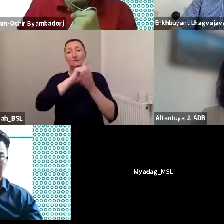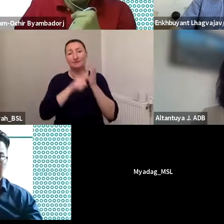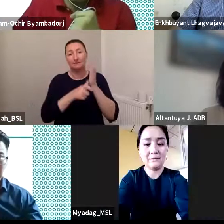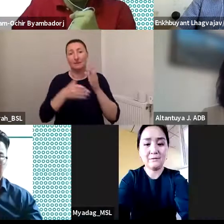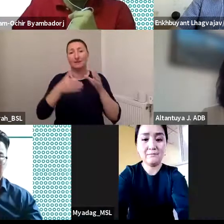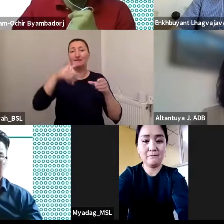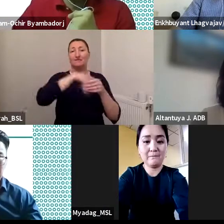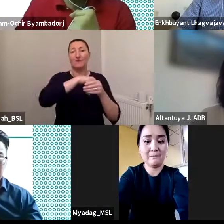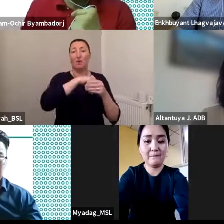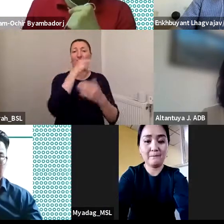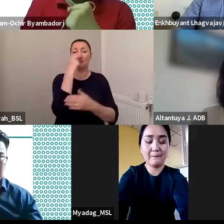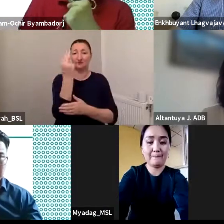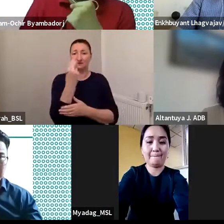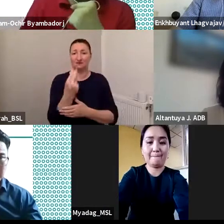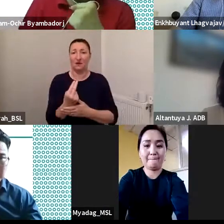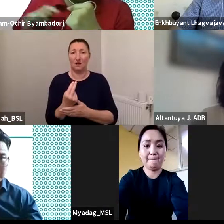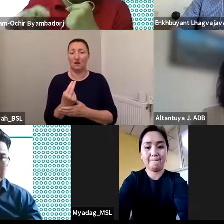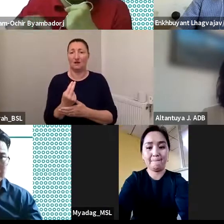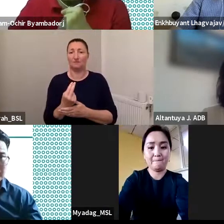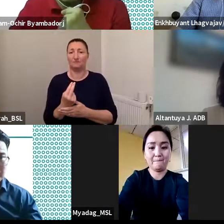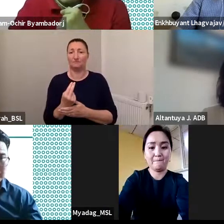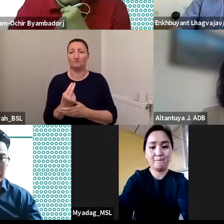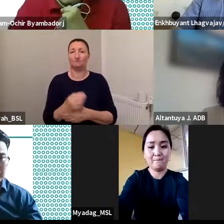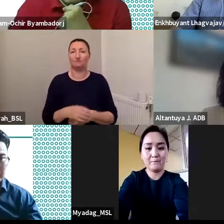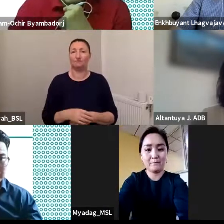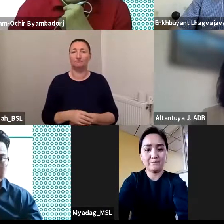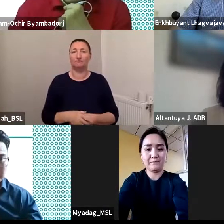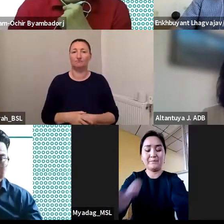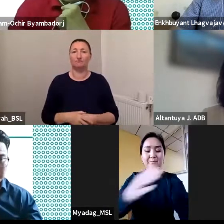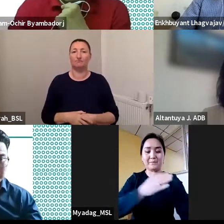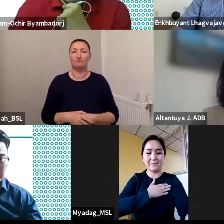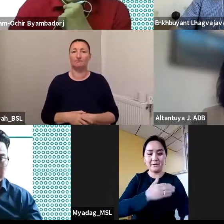Thank you very much, Nyamcha, and apologies for missing you out.